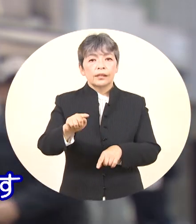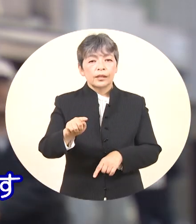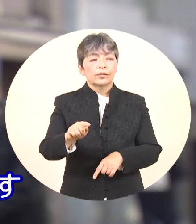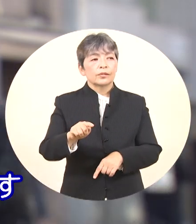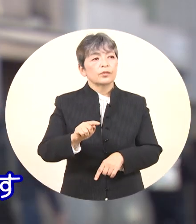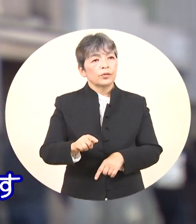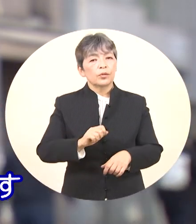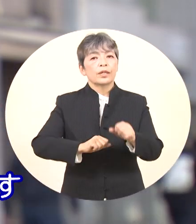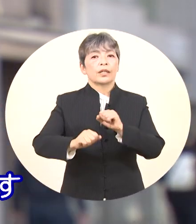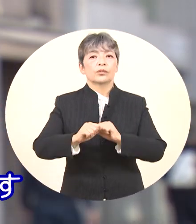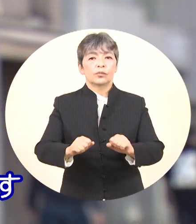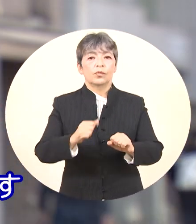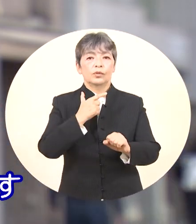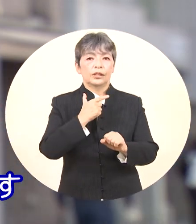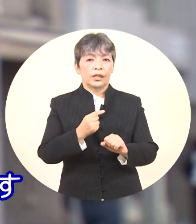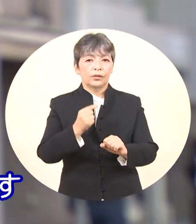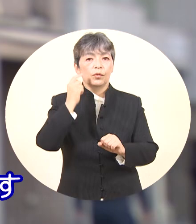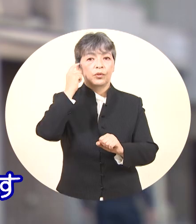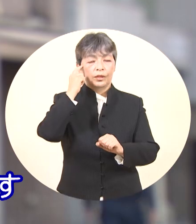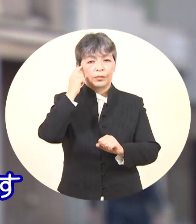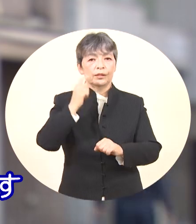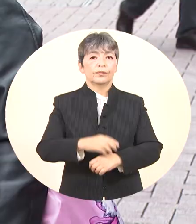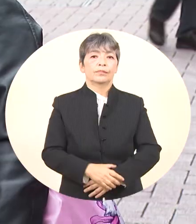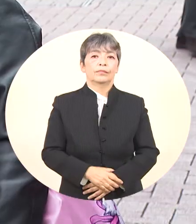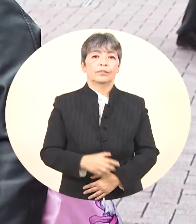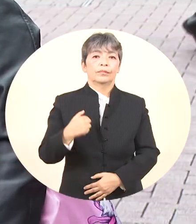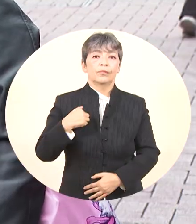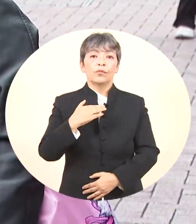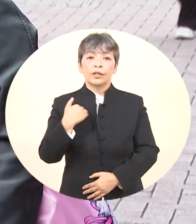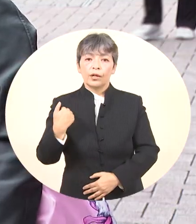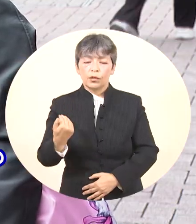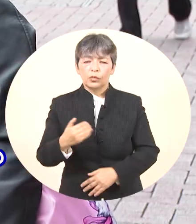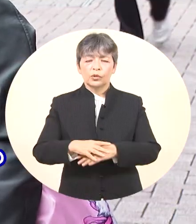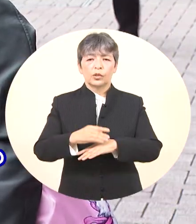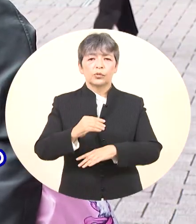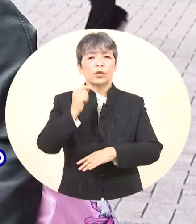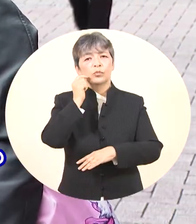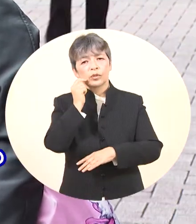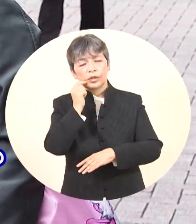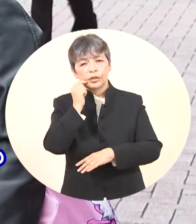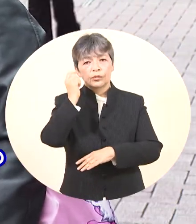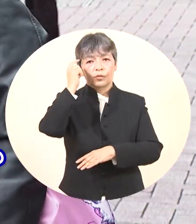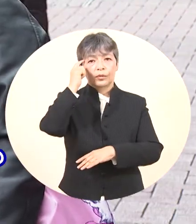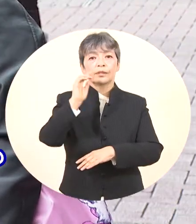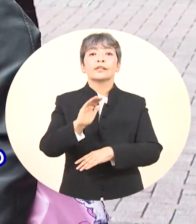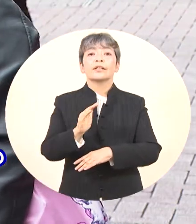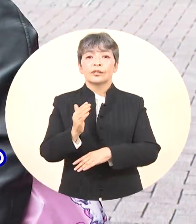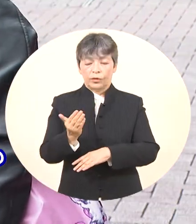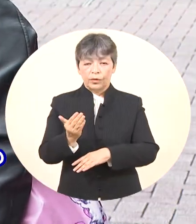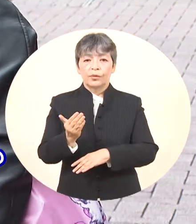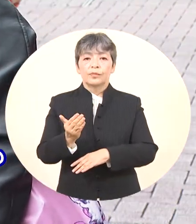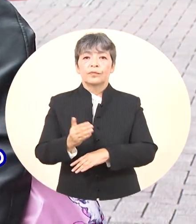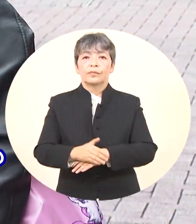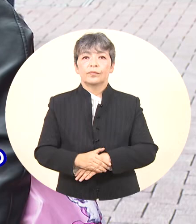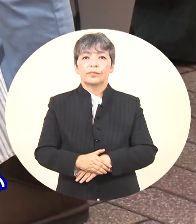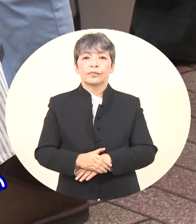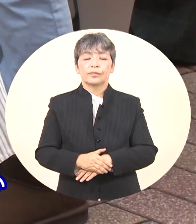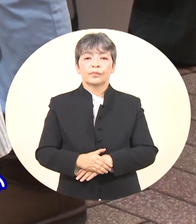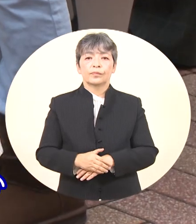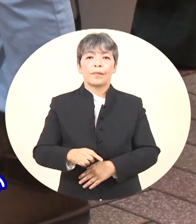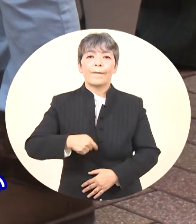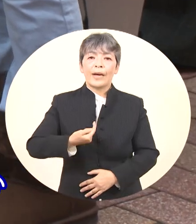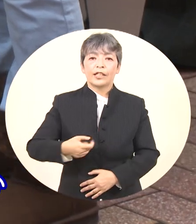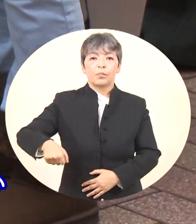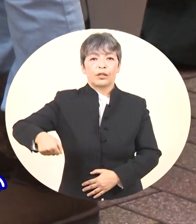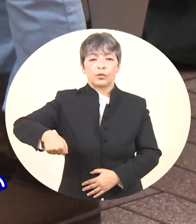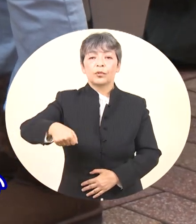ふうな、そういう取り組みをしたいなと思っているところです。我々も最初難しく考えてしまった部分もあったんですけど、マ